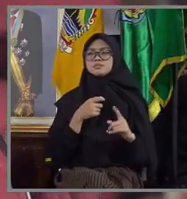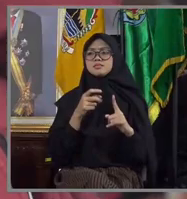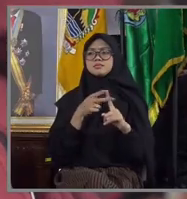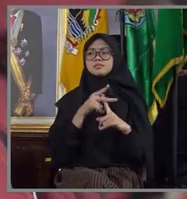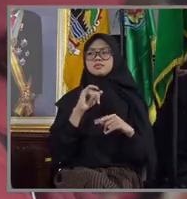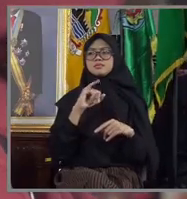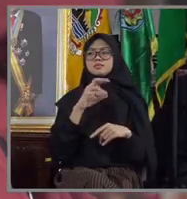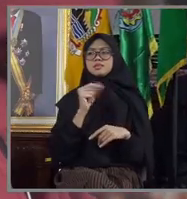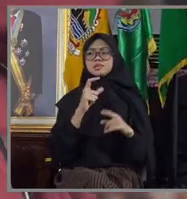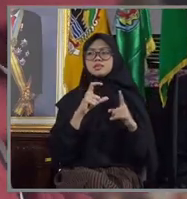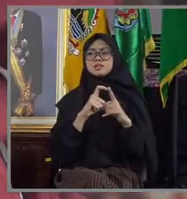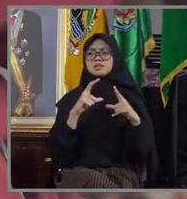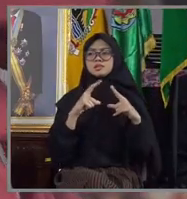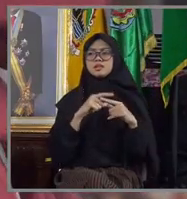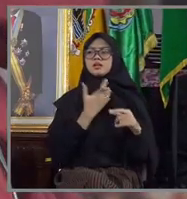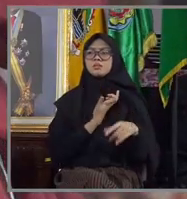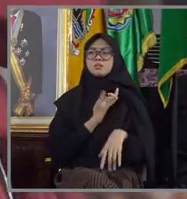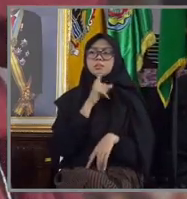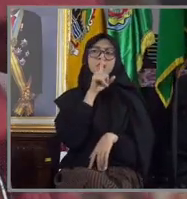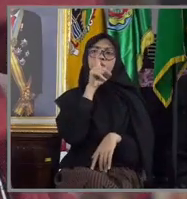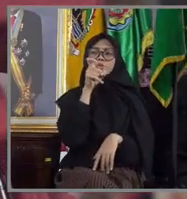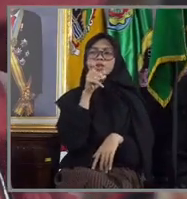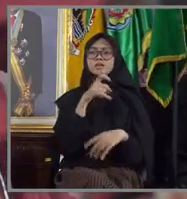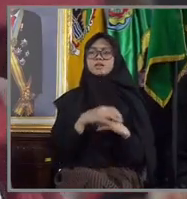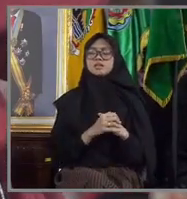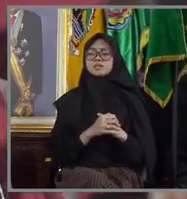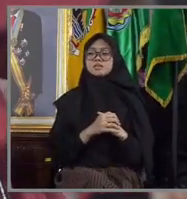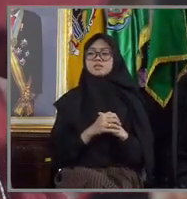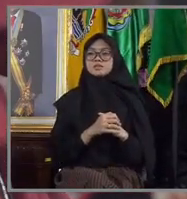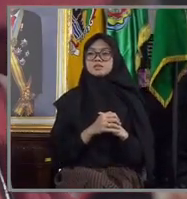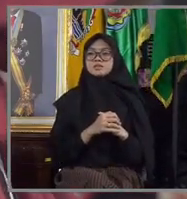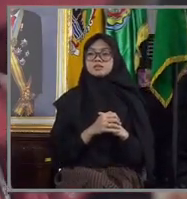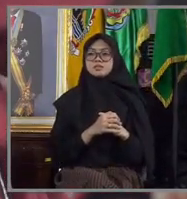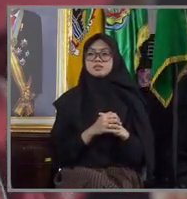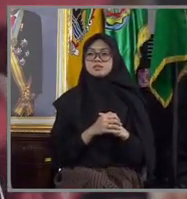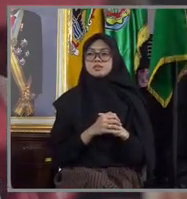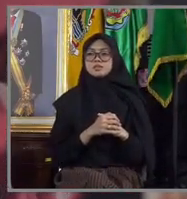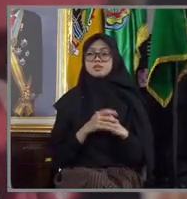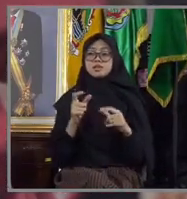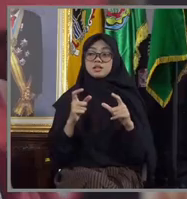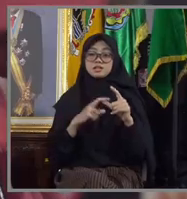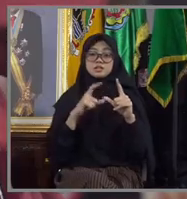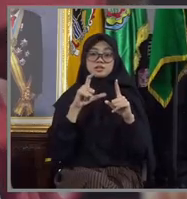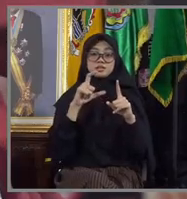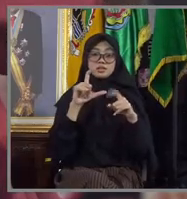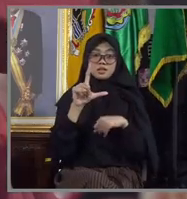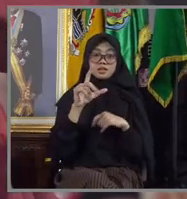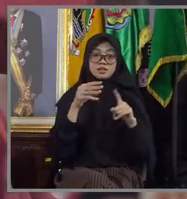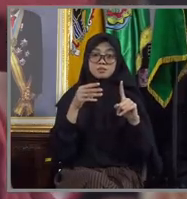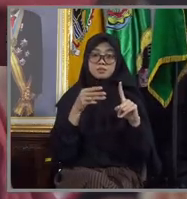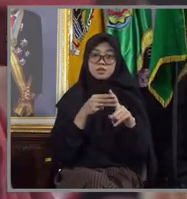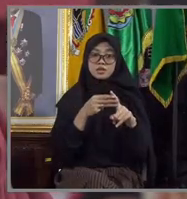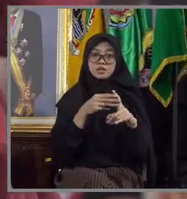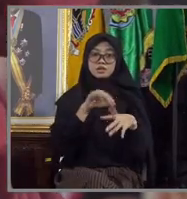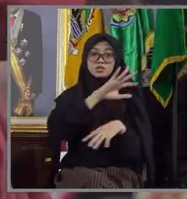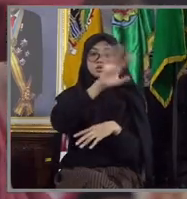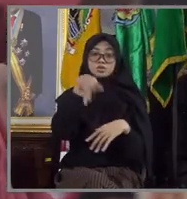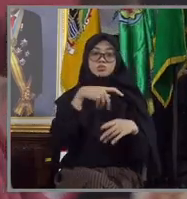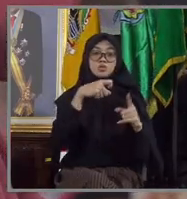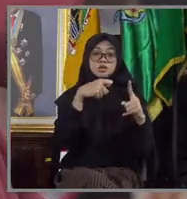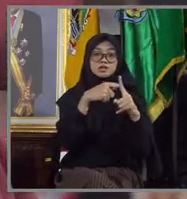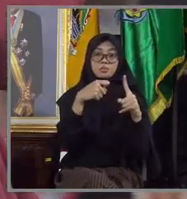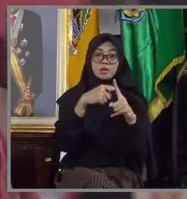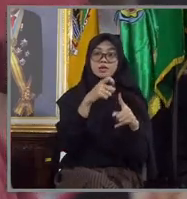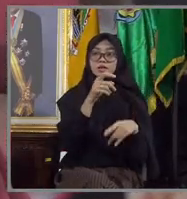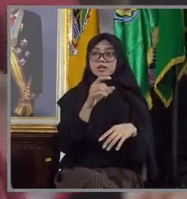disini Saya ingin bertanya akan sekolah SLB itu tidak di setiap Kecamatan ada